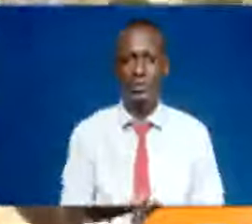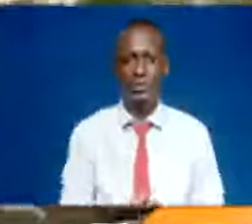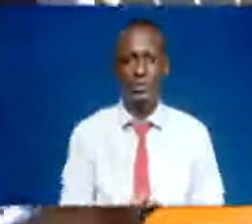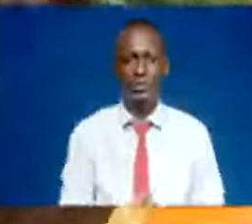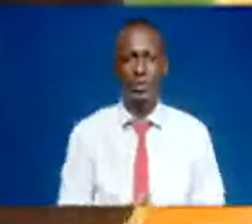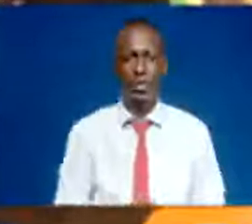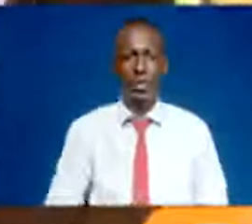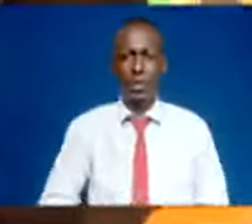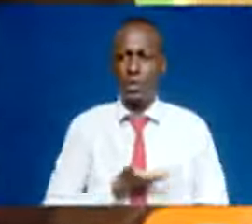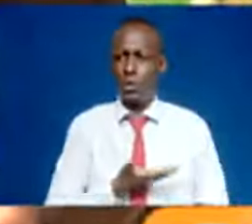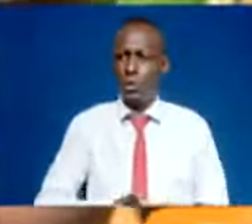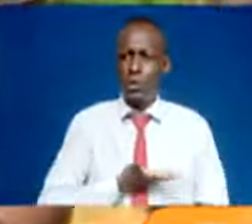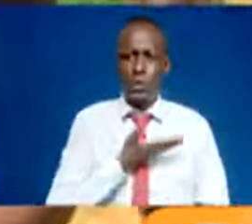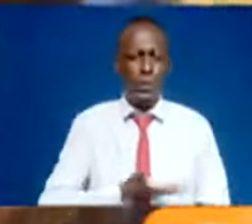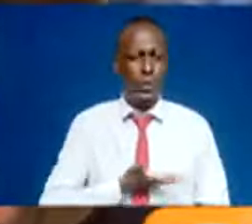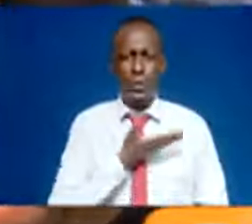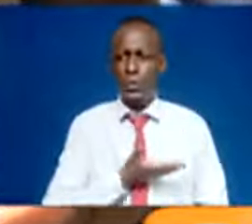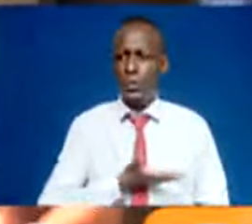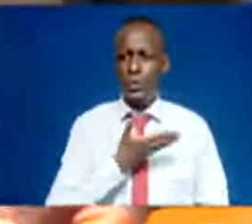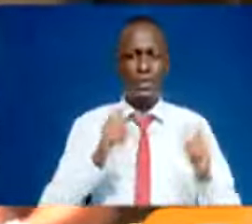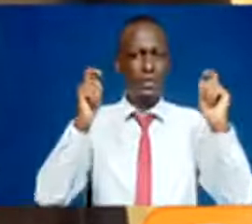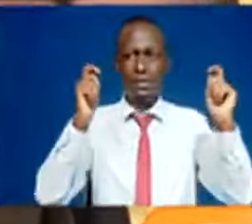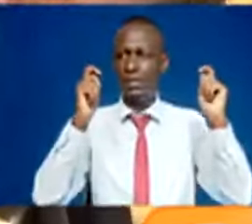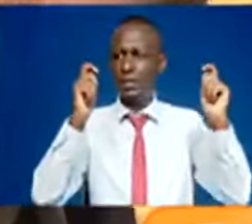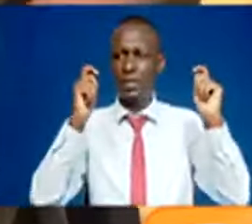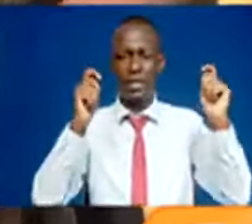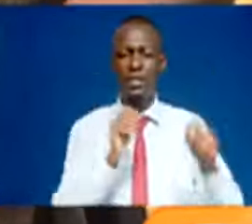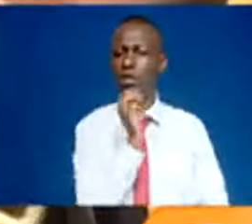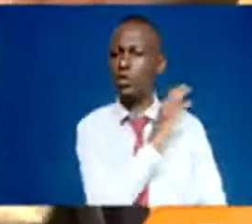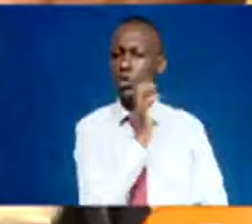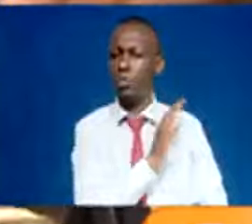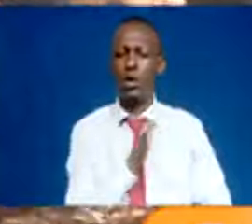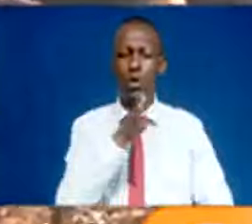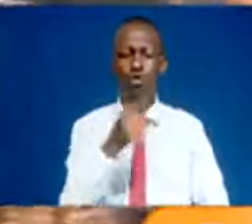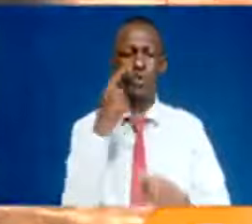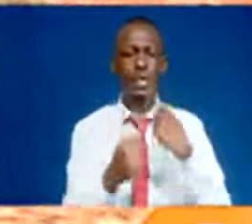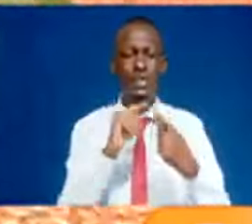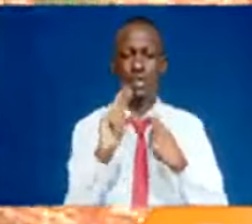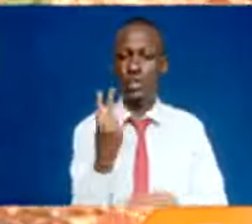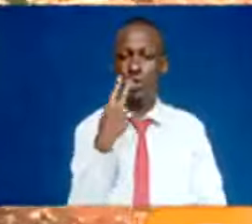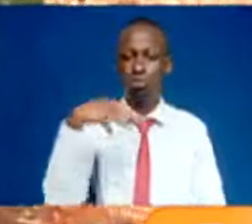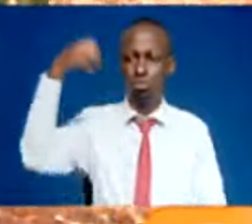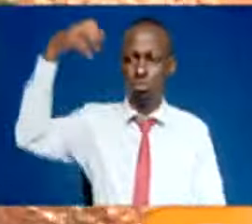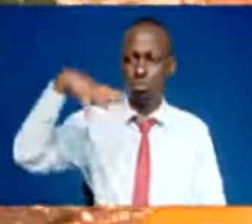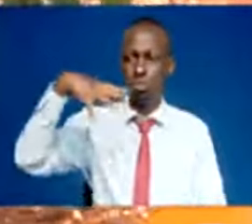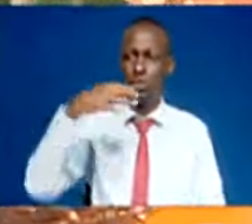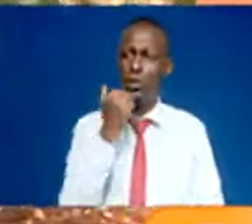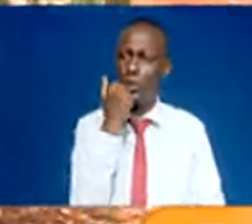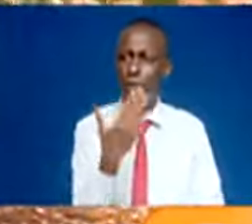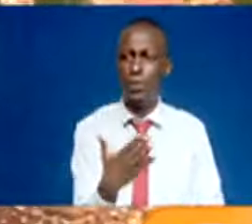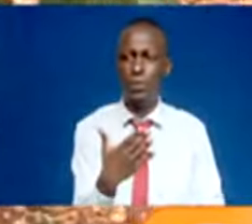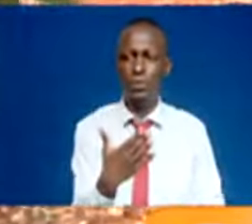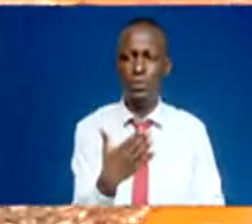wakielezea hasira zao barabarani kulalamikia ukosefu wa umeme kwa zaidi ya miaka miwili. Wamekuwa